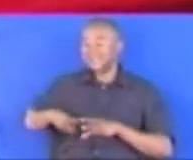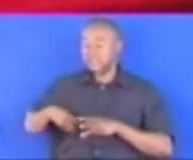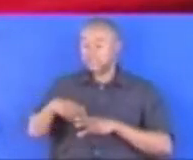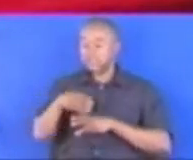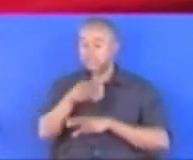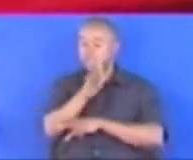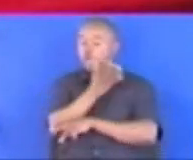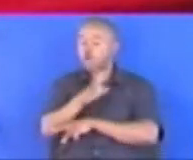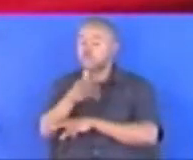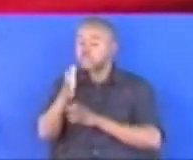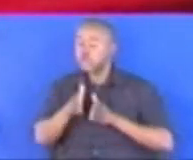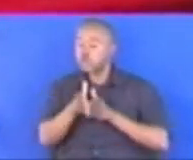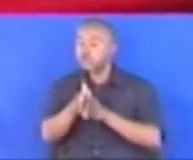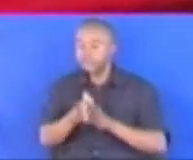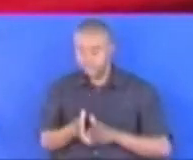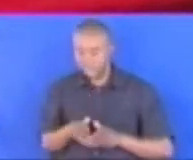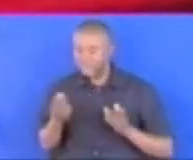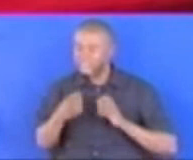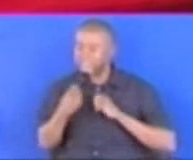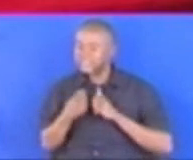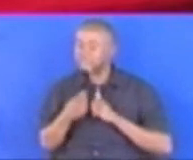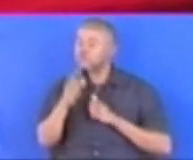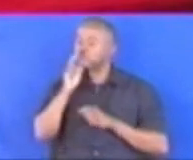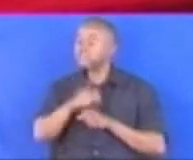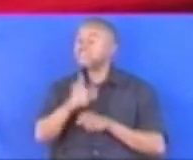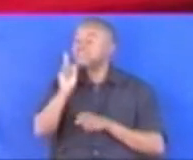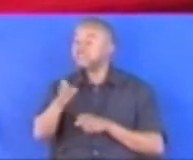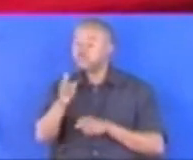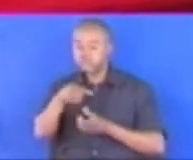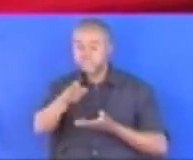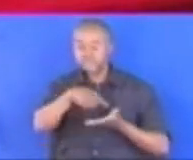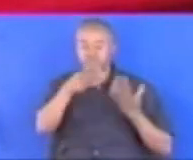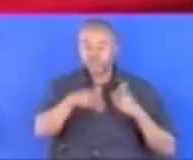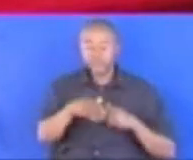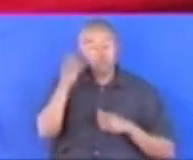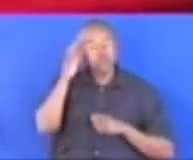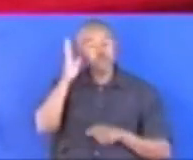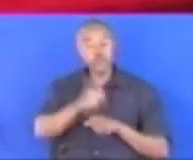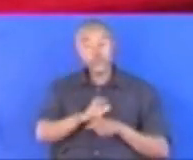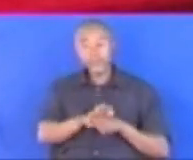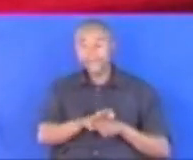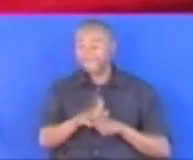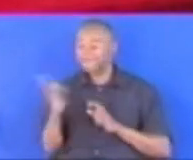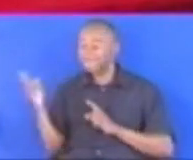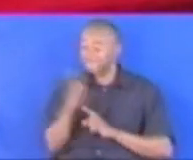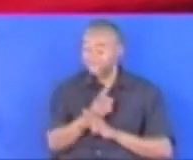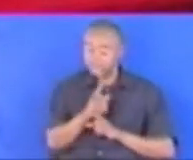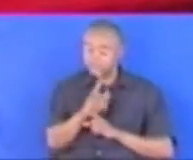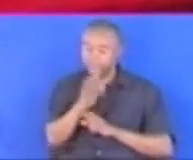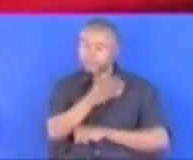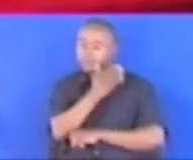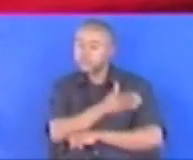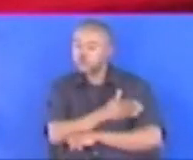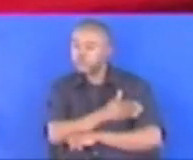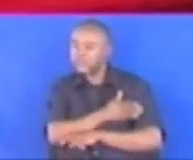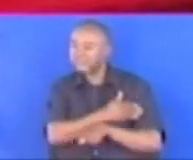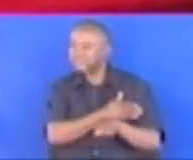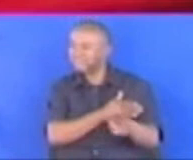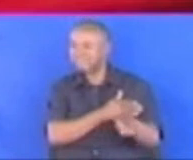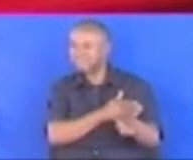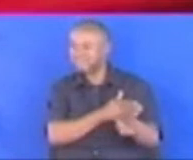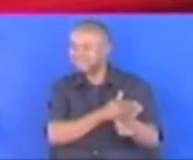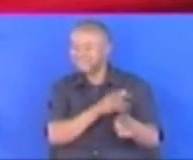zaidi imeonekana katika vituo vya afya na zahanati, ambako wagonjwa wengi zaidi wanakwenda kupata huduma. Hali hii kiasi